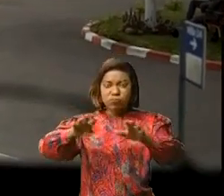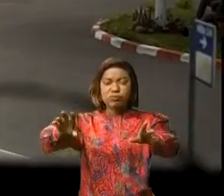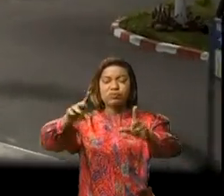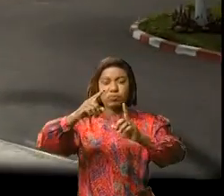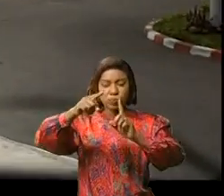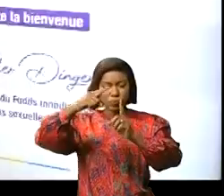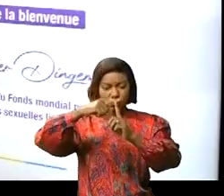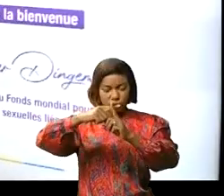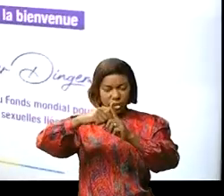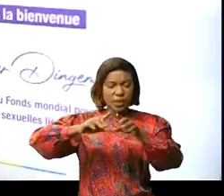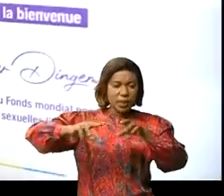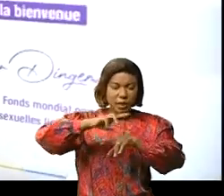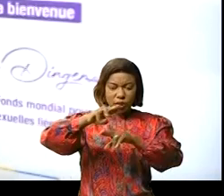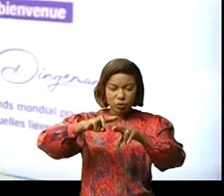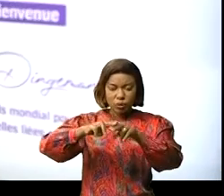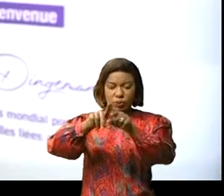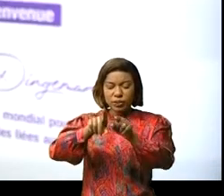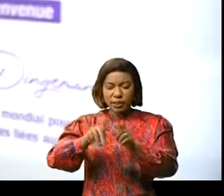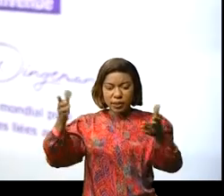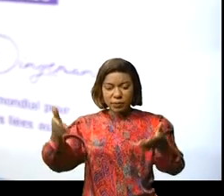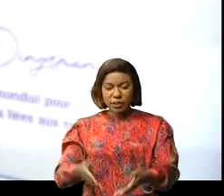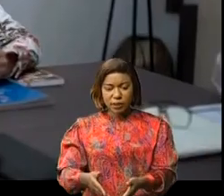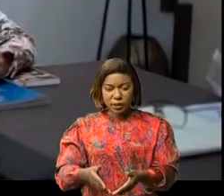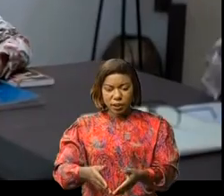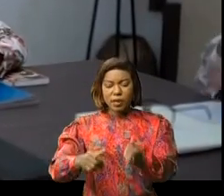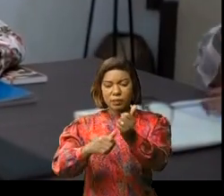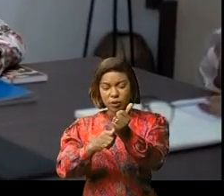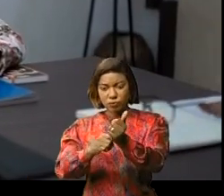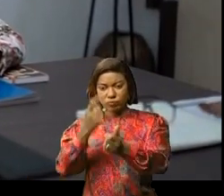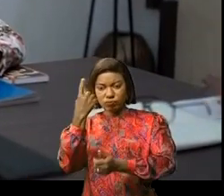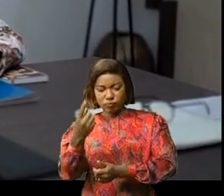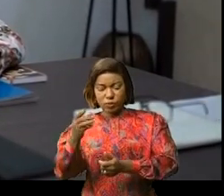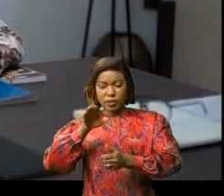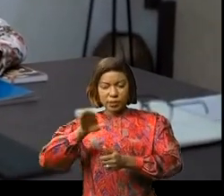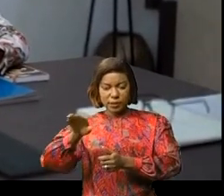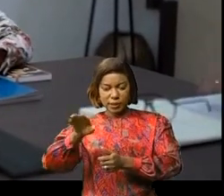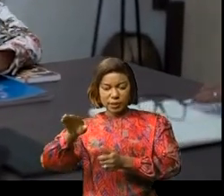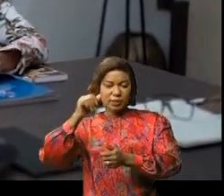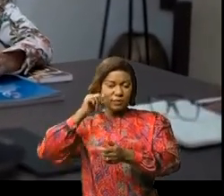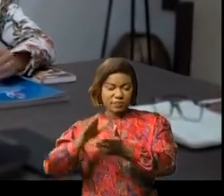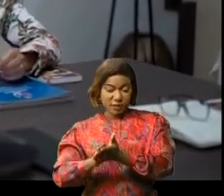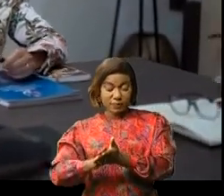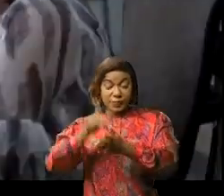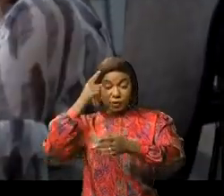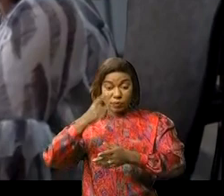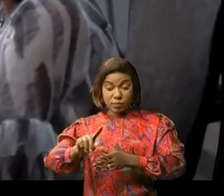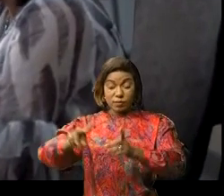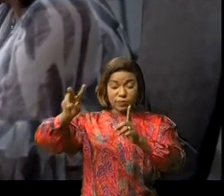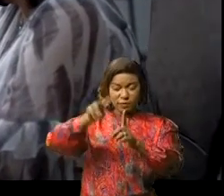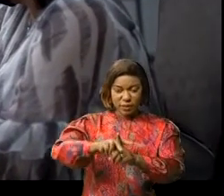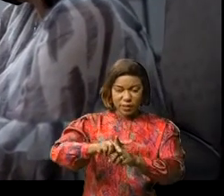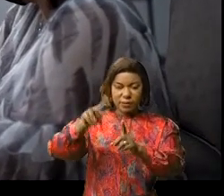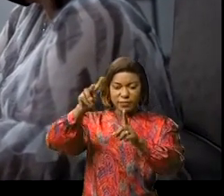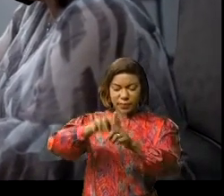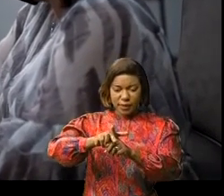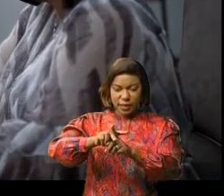positivement à l'international avec la présence d'Esther Digmans, directrice exécutive du Fonds mondial pour les survivants des violences sexuelles